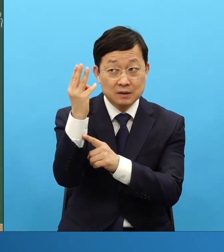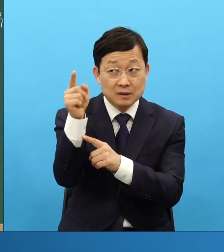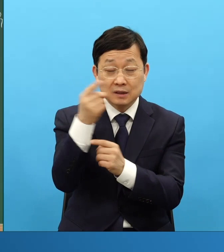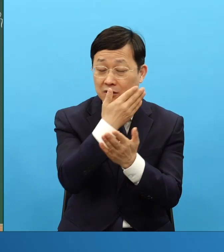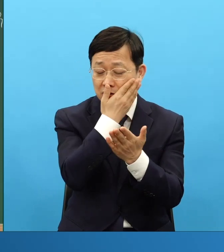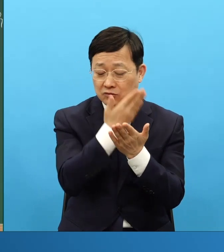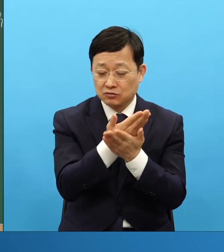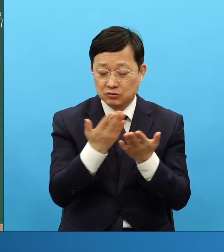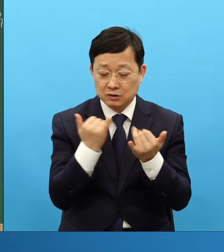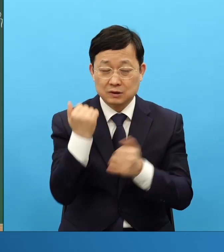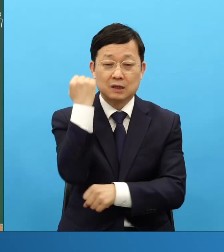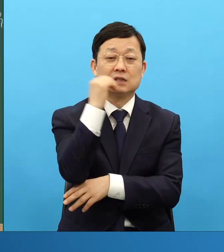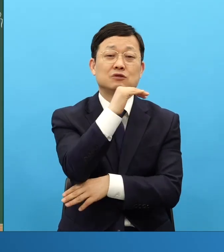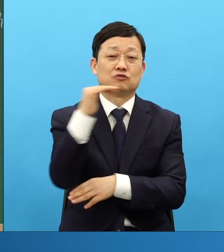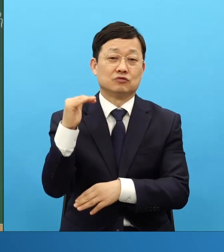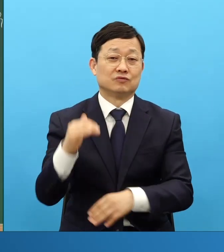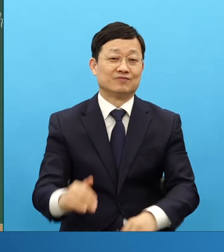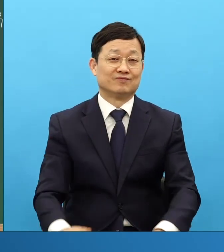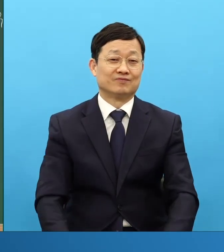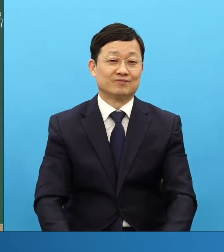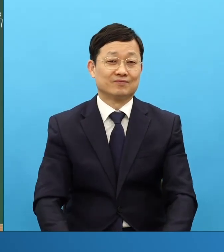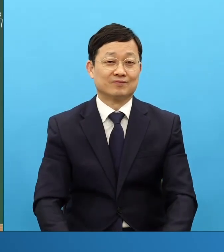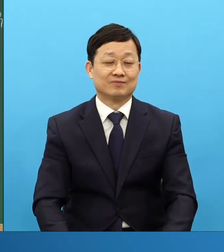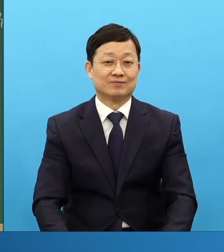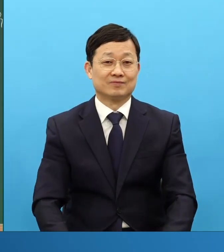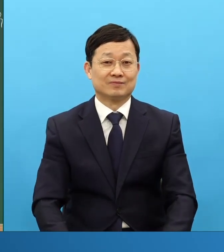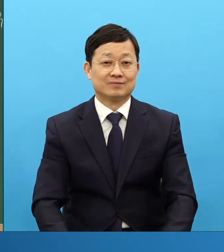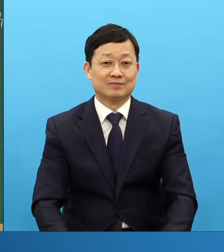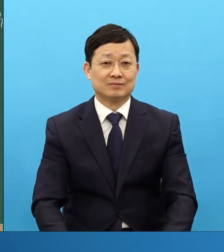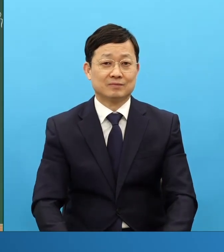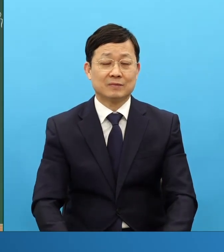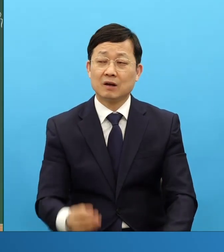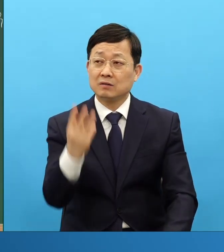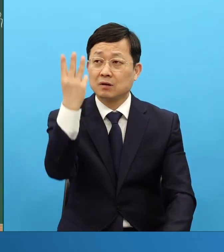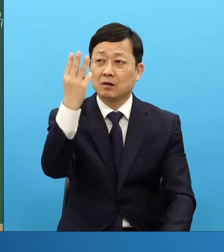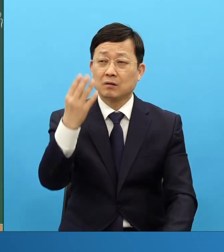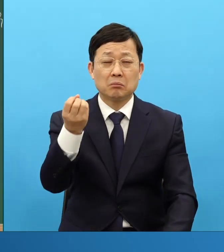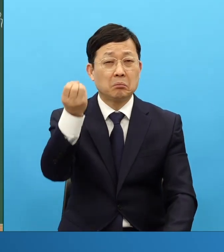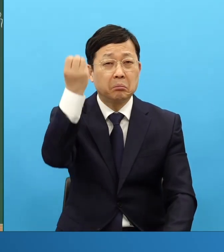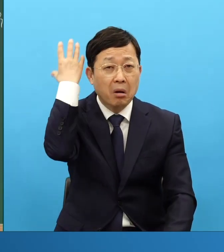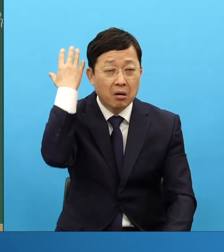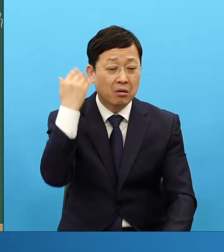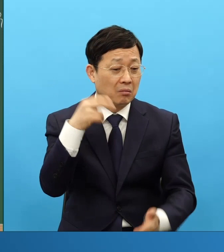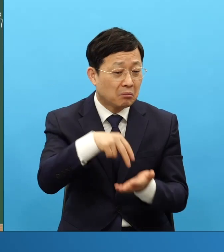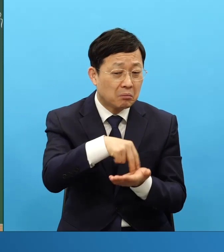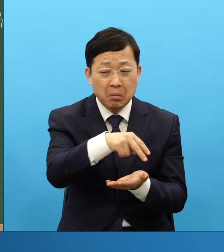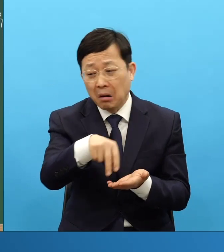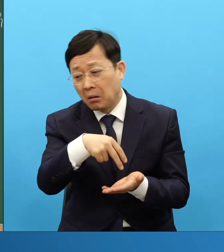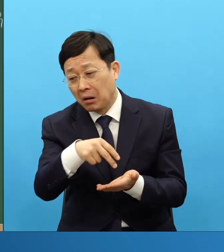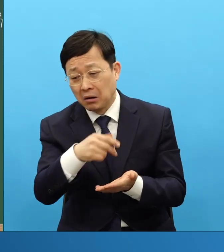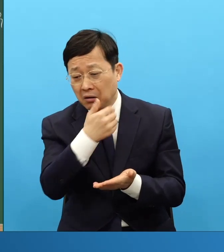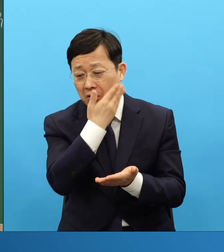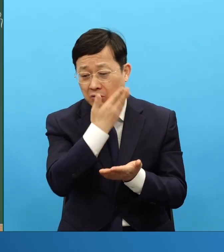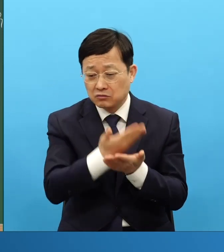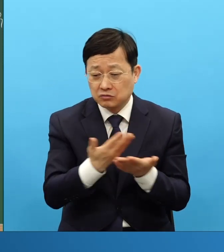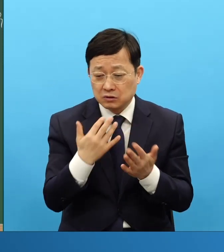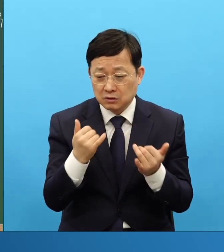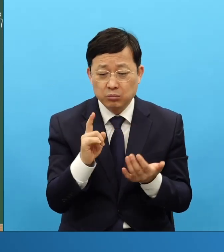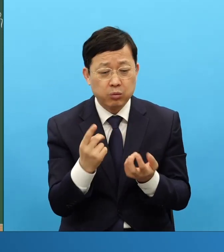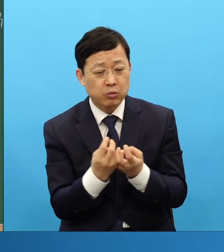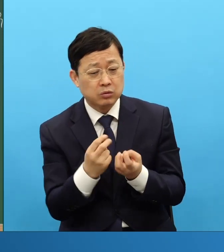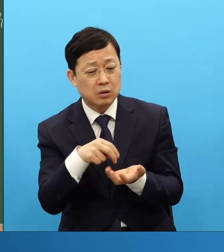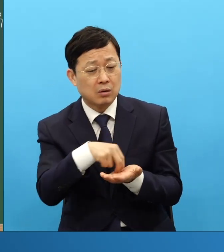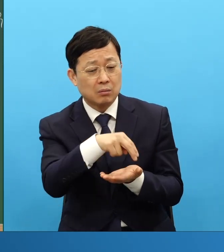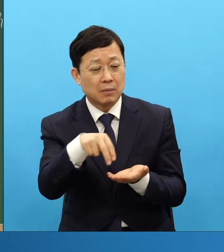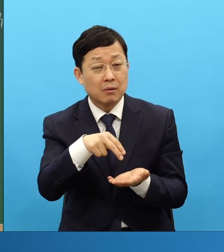Those 3 things are the standard measurement for our church 사실상 우리가 officers. 그걸 안내를 안 해줬기 때문에 중직자들이 뭐 해야 될지를 모릅니다. And honestly, because we have not guided